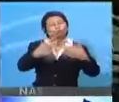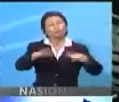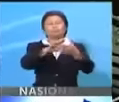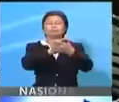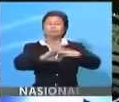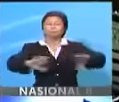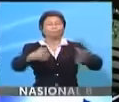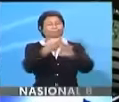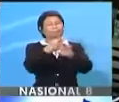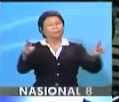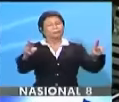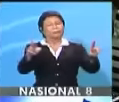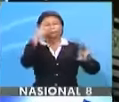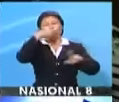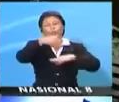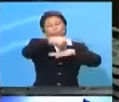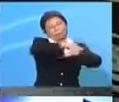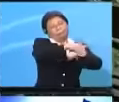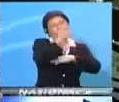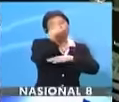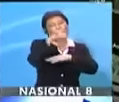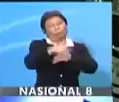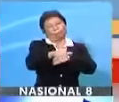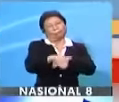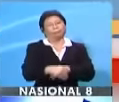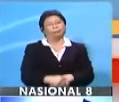sedia untuk digerakkan.